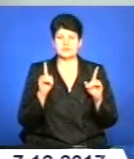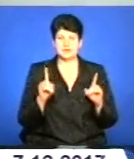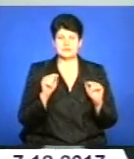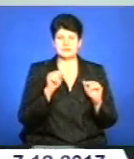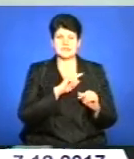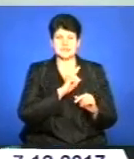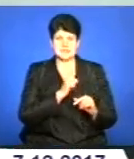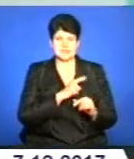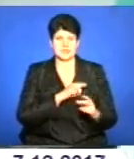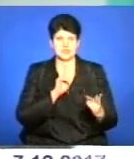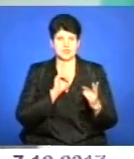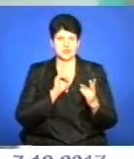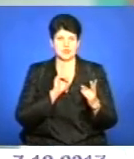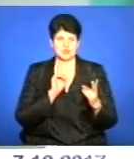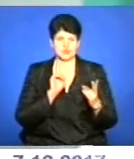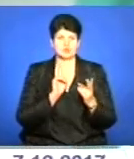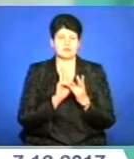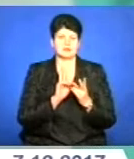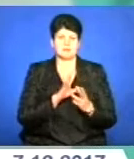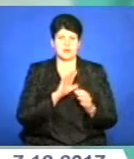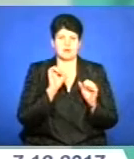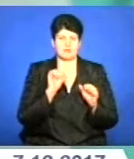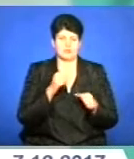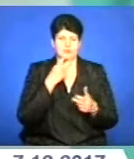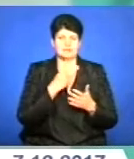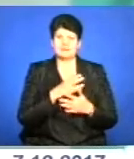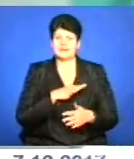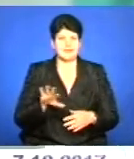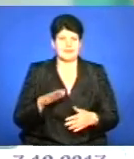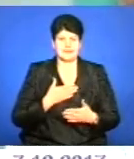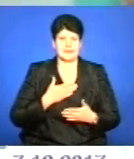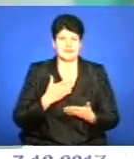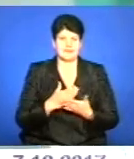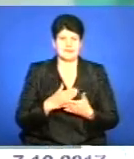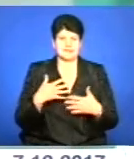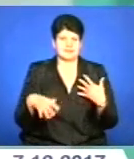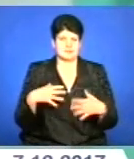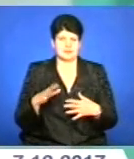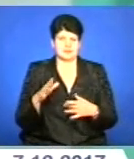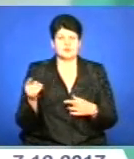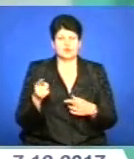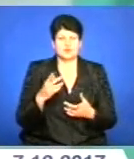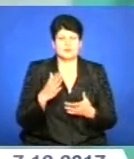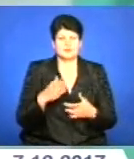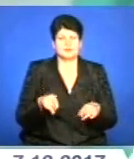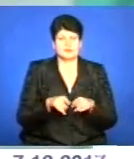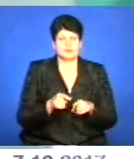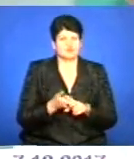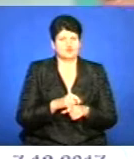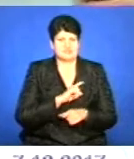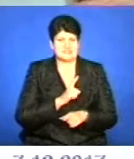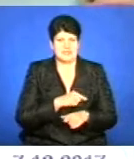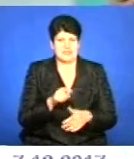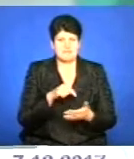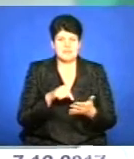сильних суперників ми могли показати, що ми не є слабкими, показати, що Тернопіль теж дуже сильне місто,